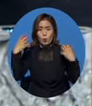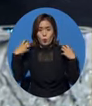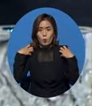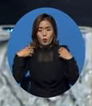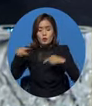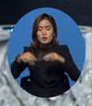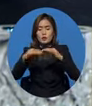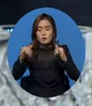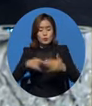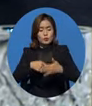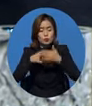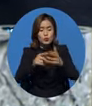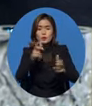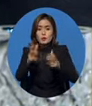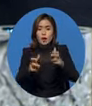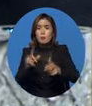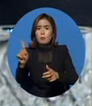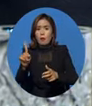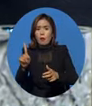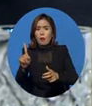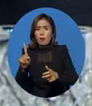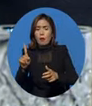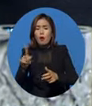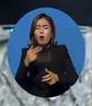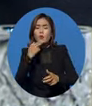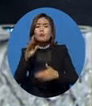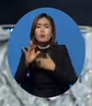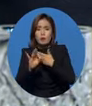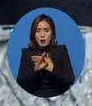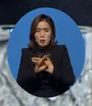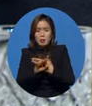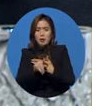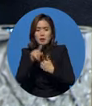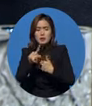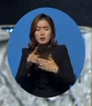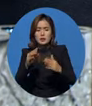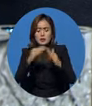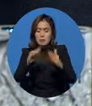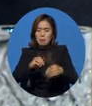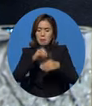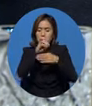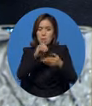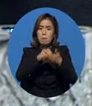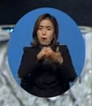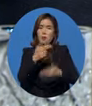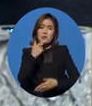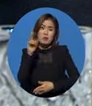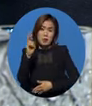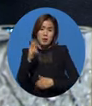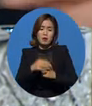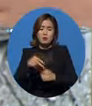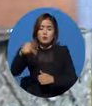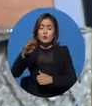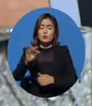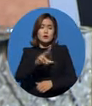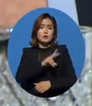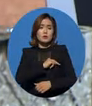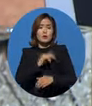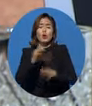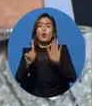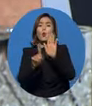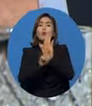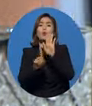정치인이 추진하는 사업이 아니었다면 누가 여기에 들어 갖게 는가 송영길 위원이 사진과 홍보